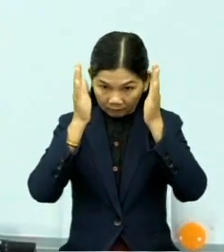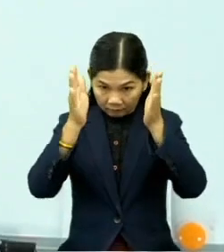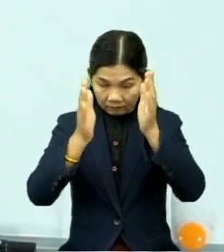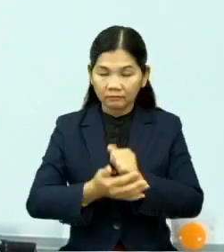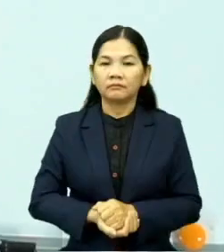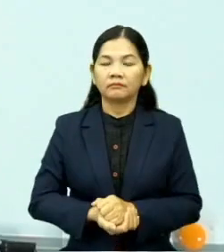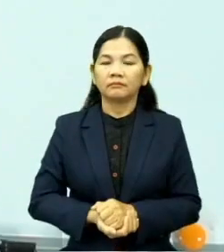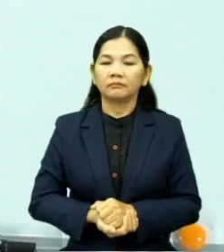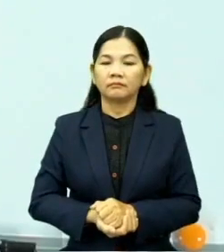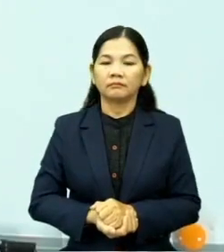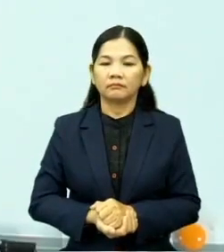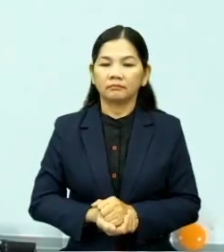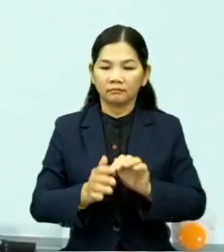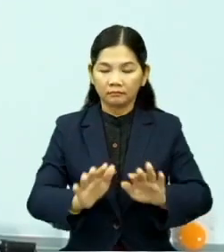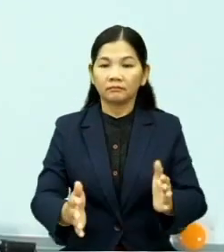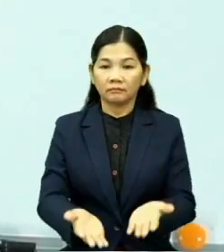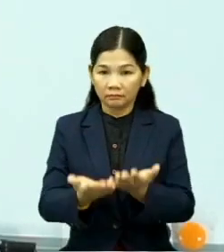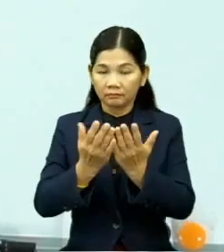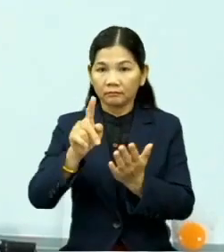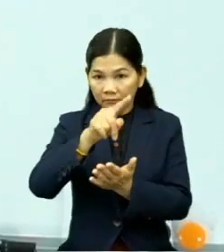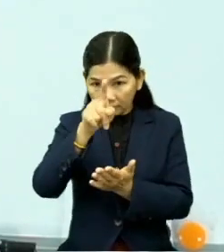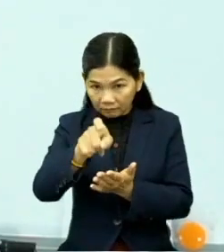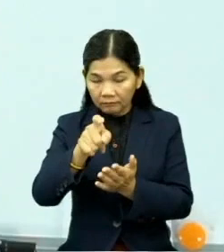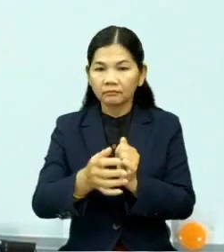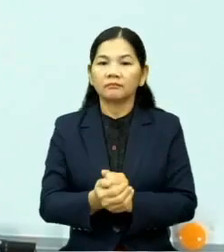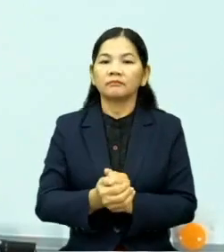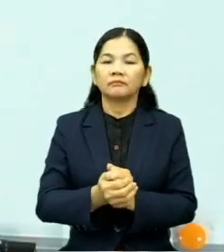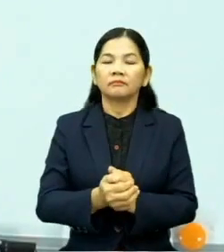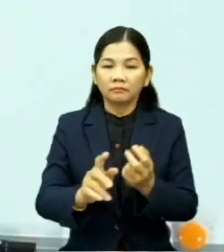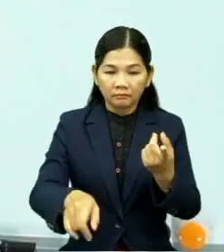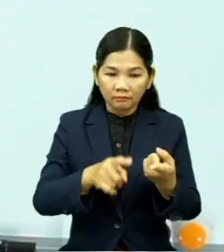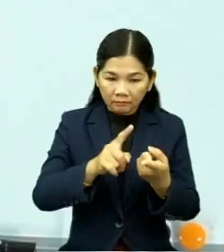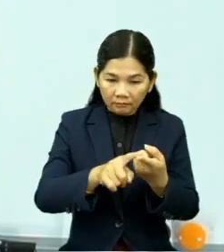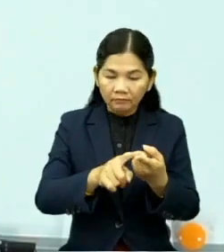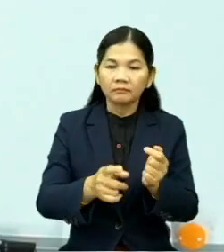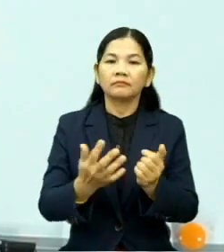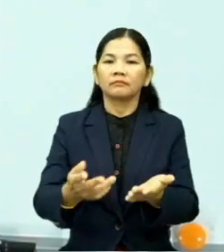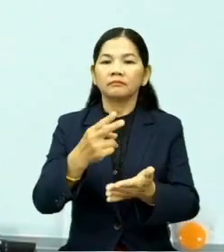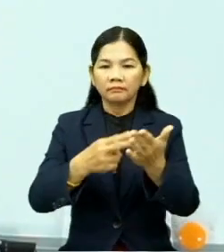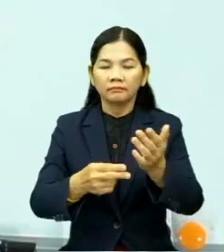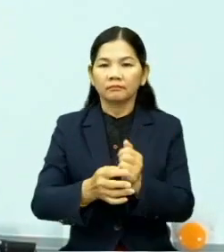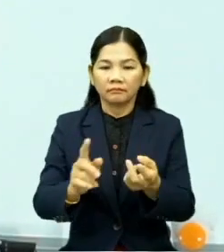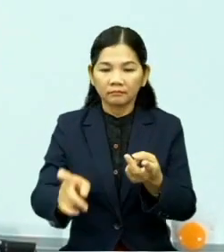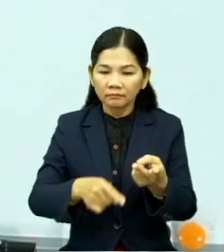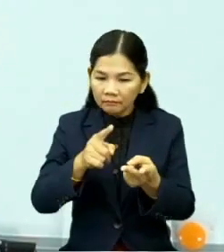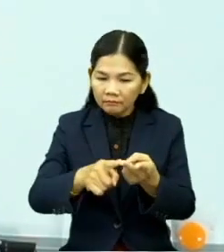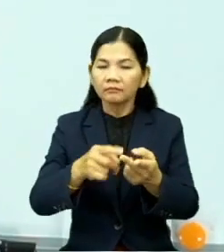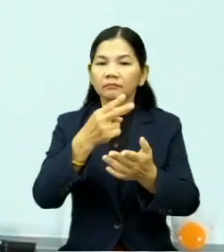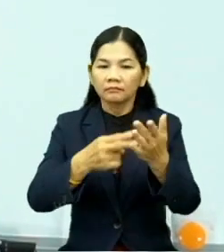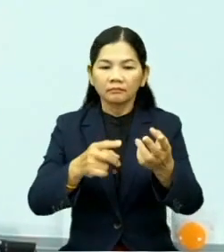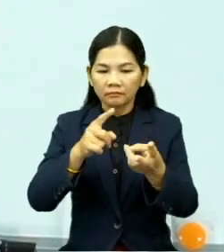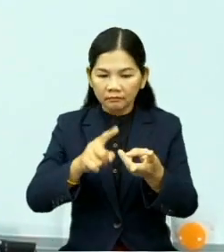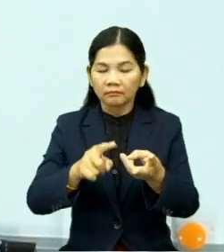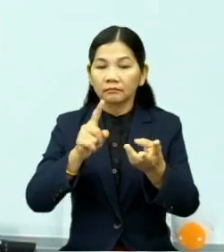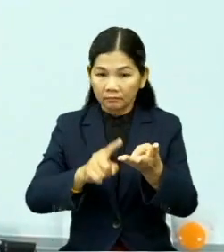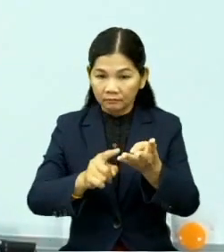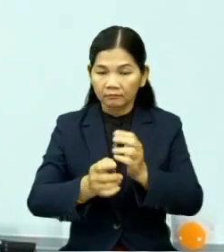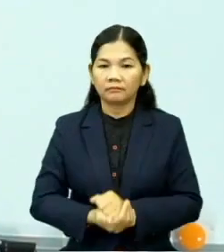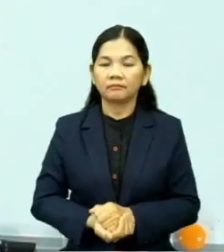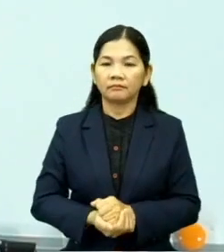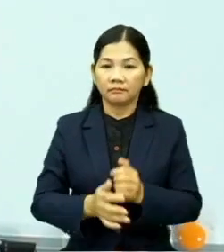ហើយកូនចាប់ផ្ទៀងមើលសំណួរផងណាកូនណាតើសំណួរទី1គេសួរកូនពីអ្វីសំណួរទី2ទី3ទី